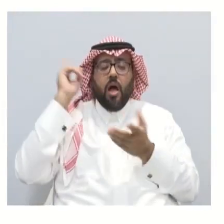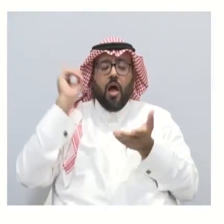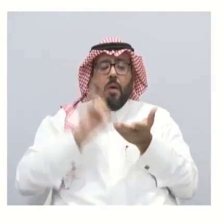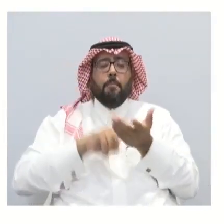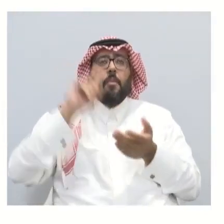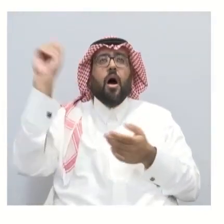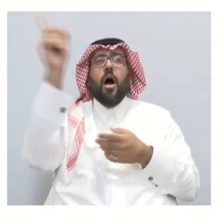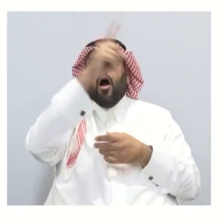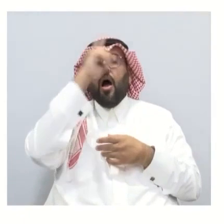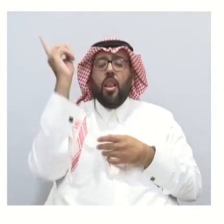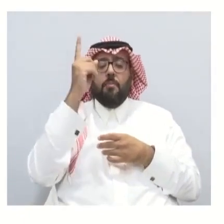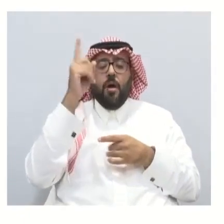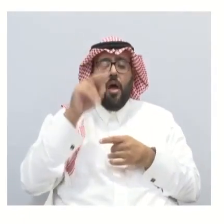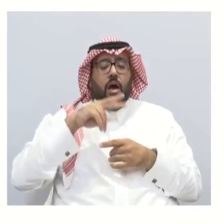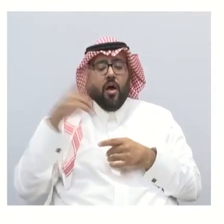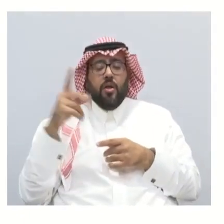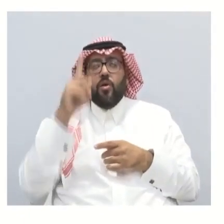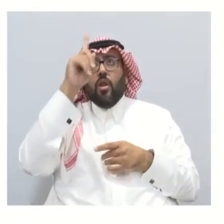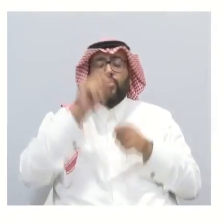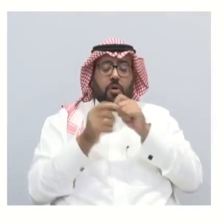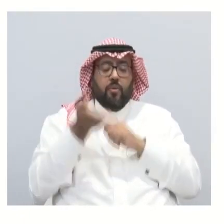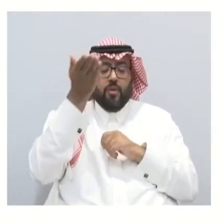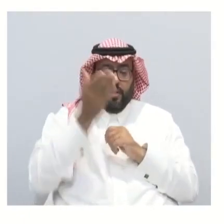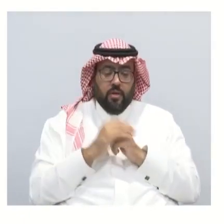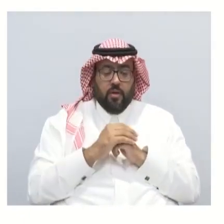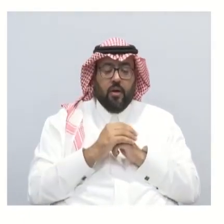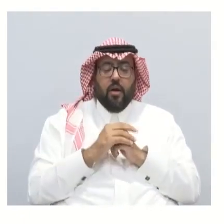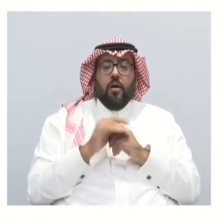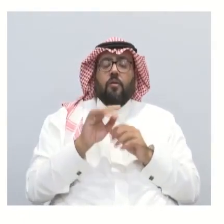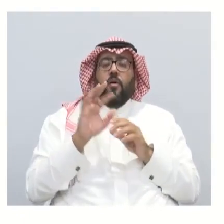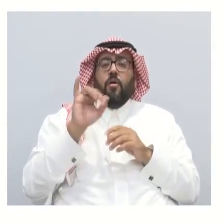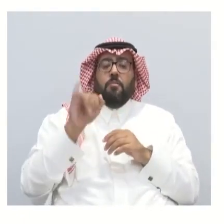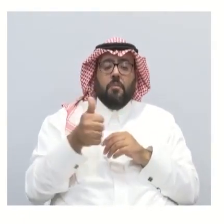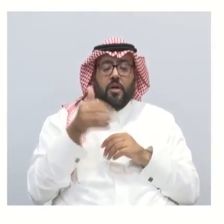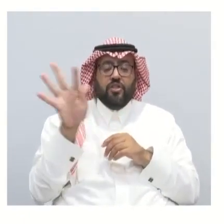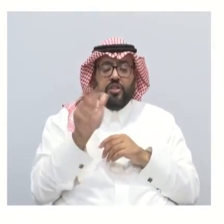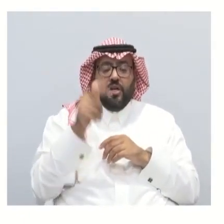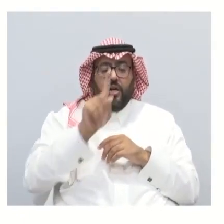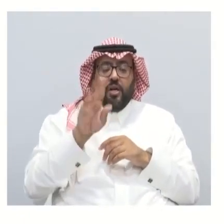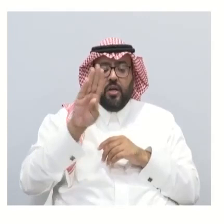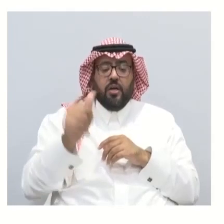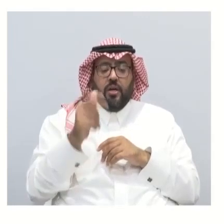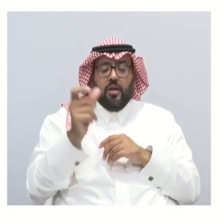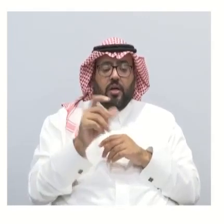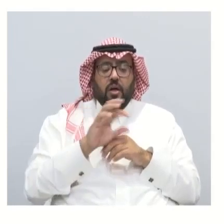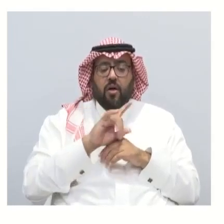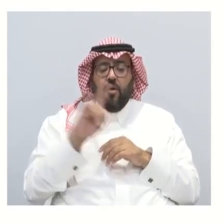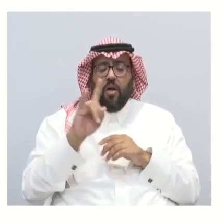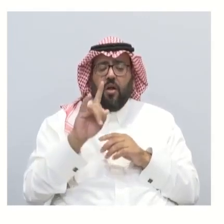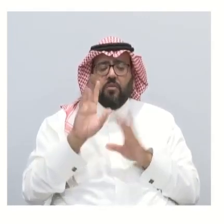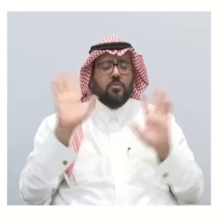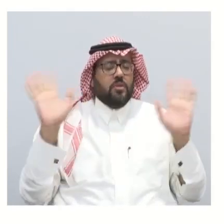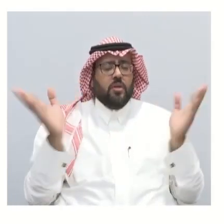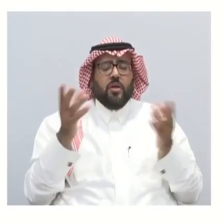العالم غيره سبحانه وتعالى فما شاء كان وما لم يكن لا تتحرك